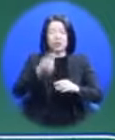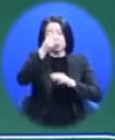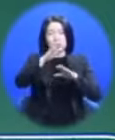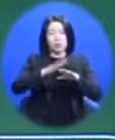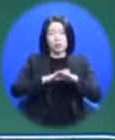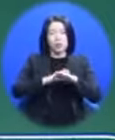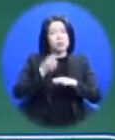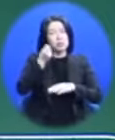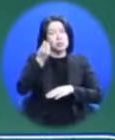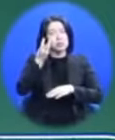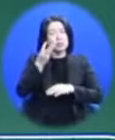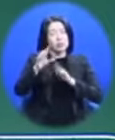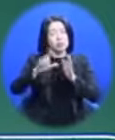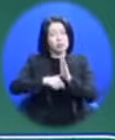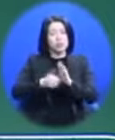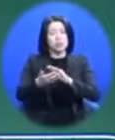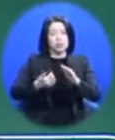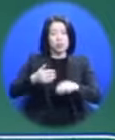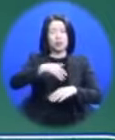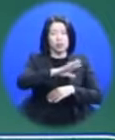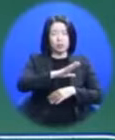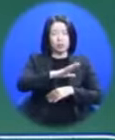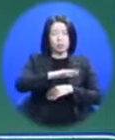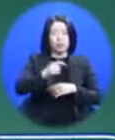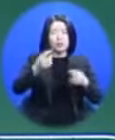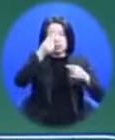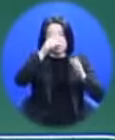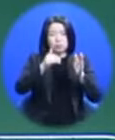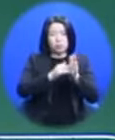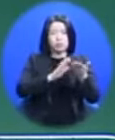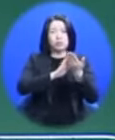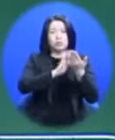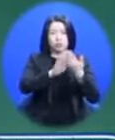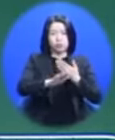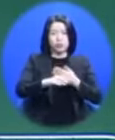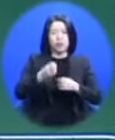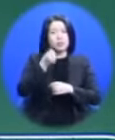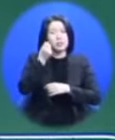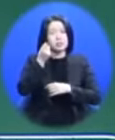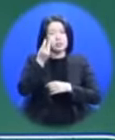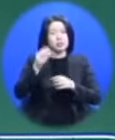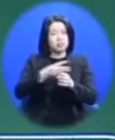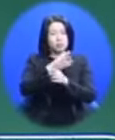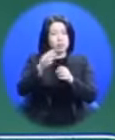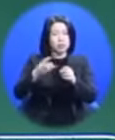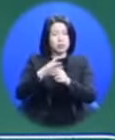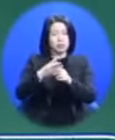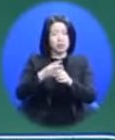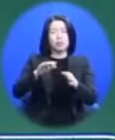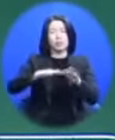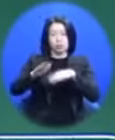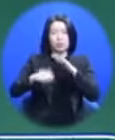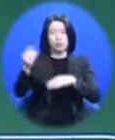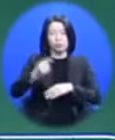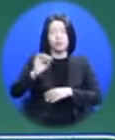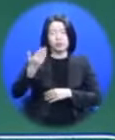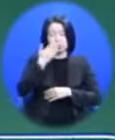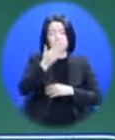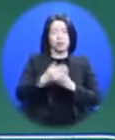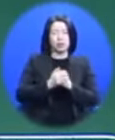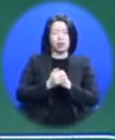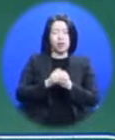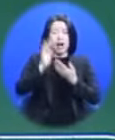시간 전에 걸어가고 예배 끝나면 서너 시간 걸어오고 하면 되지요. 하나님 앞으로